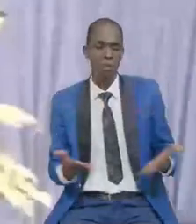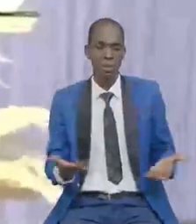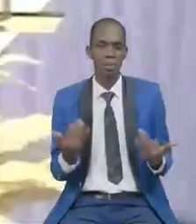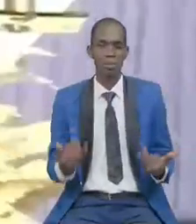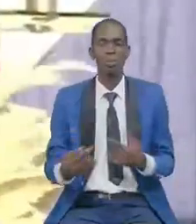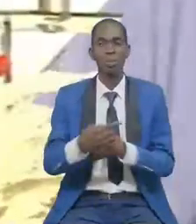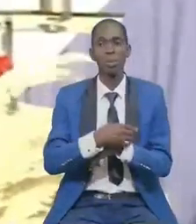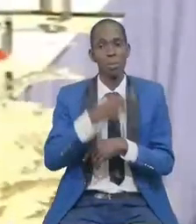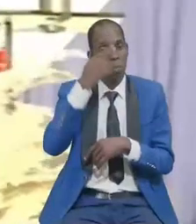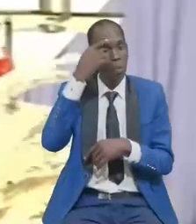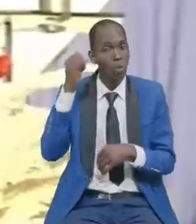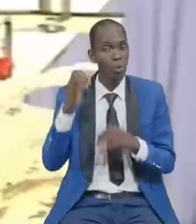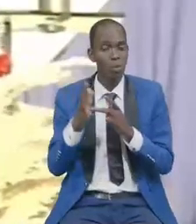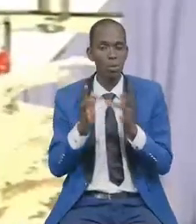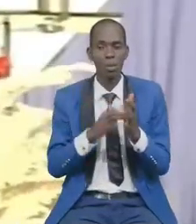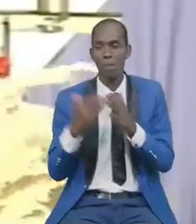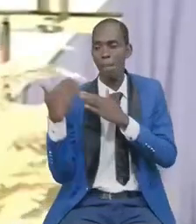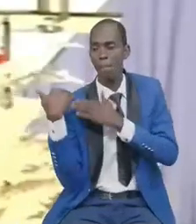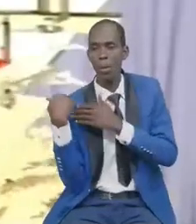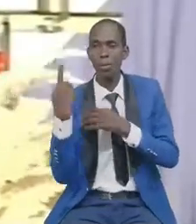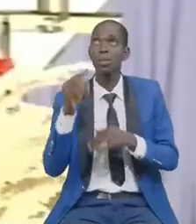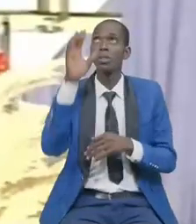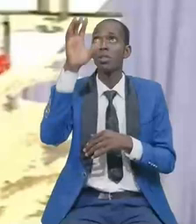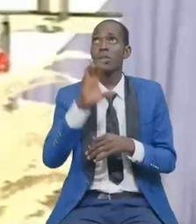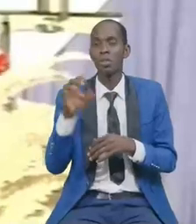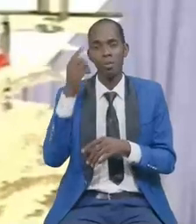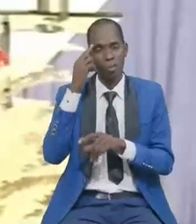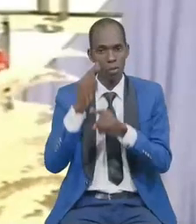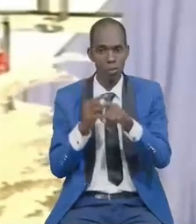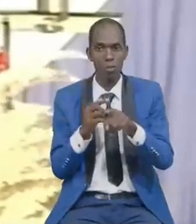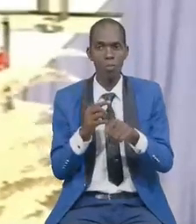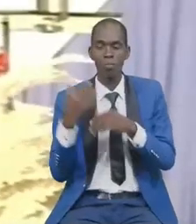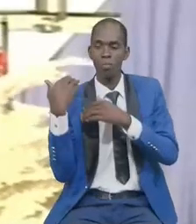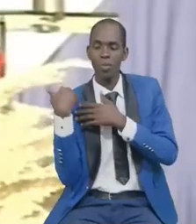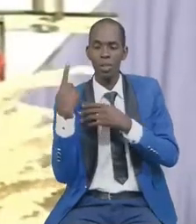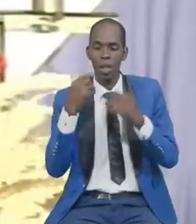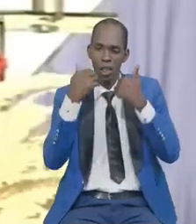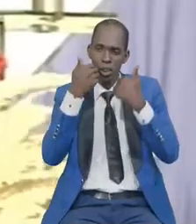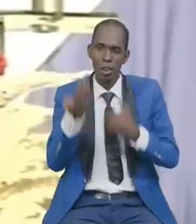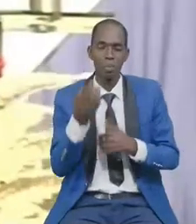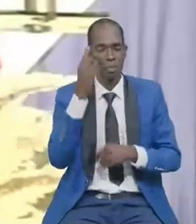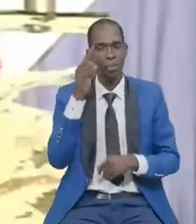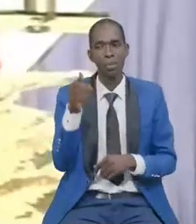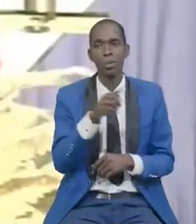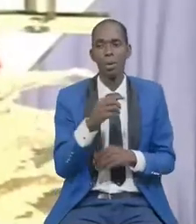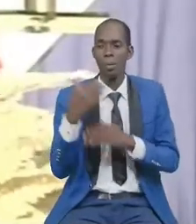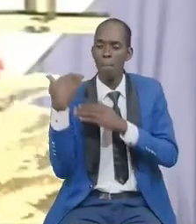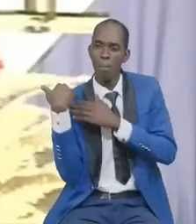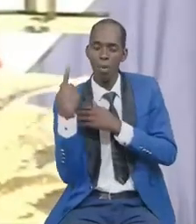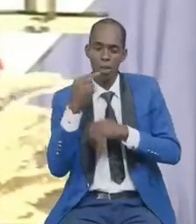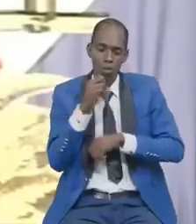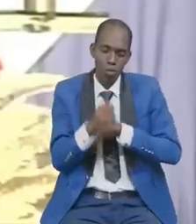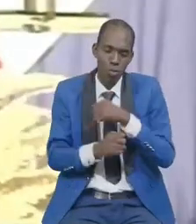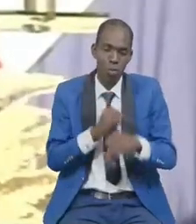a porté la croix. Il a porté la croix pour toi. Il a porté la honte pour toi. Il a porté la souffrance pour toi. Il